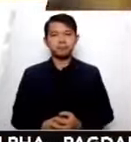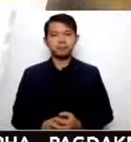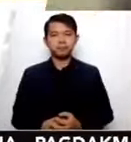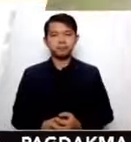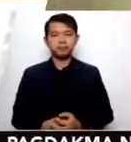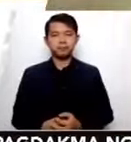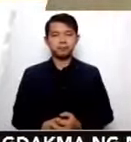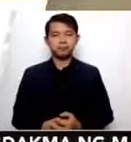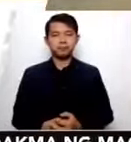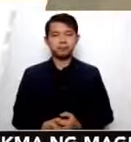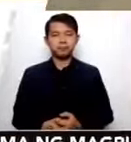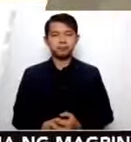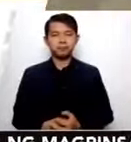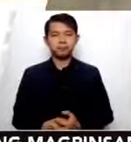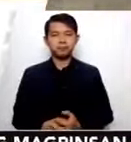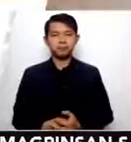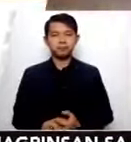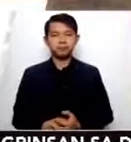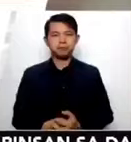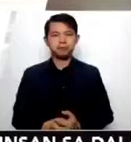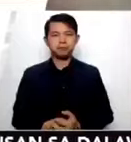mga nag-gabash, no?